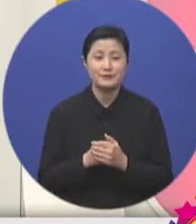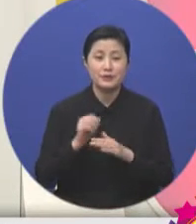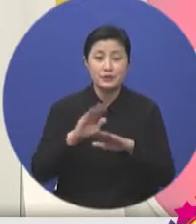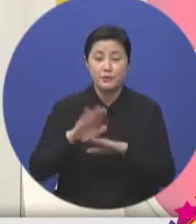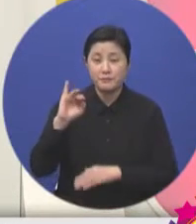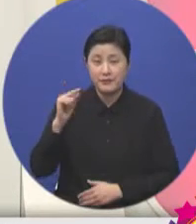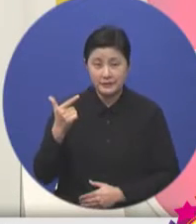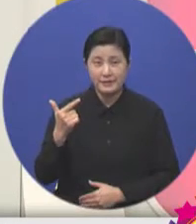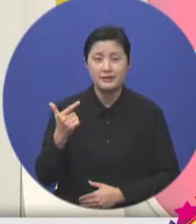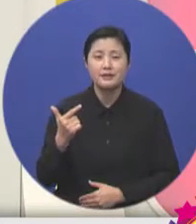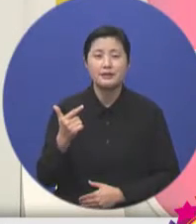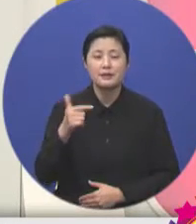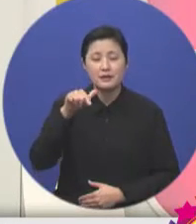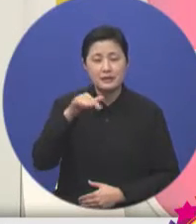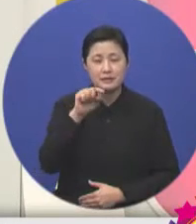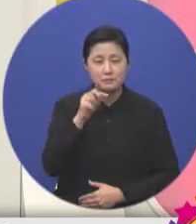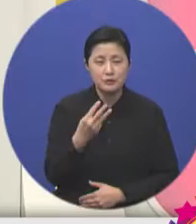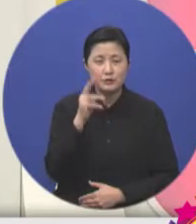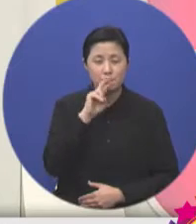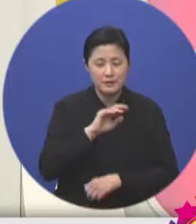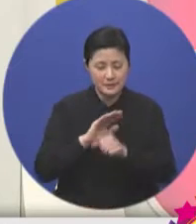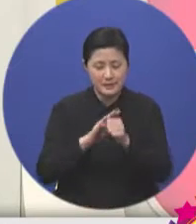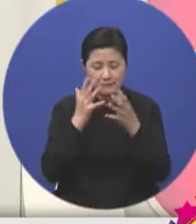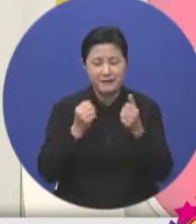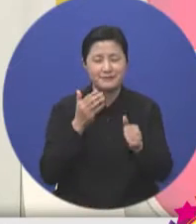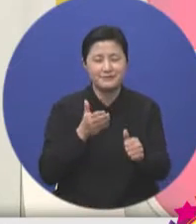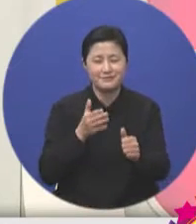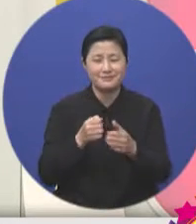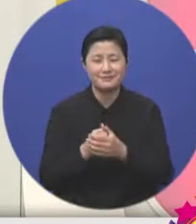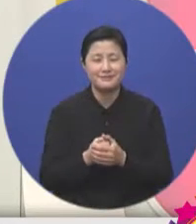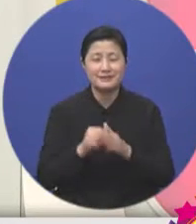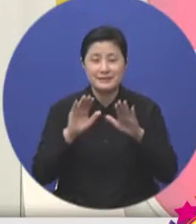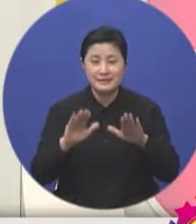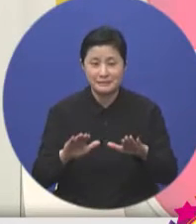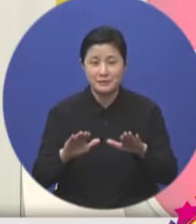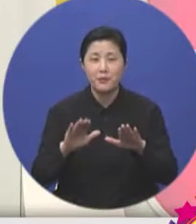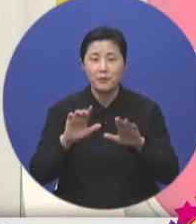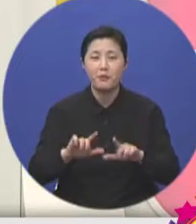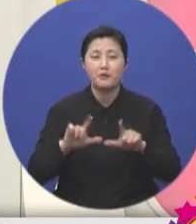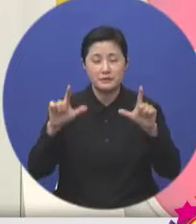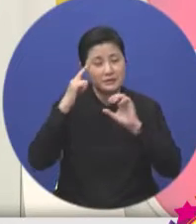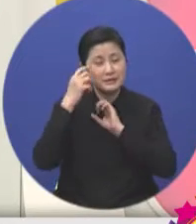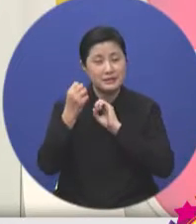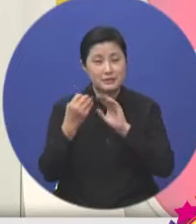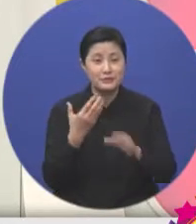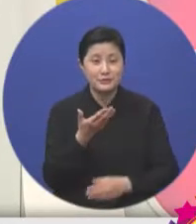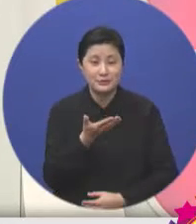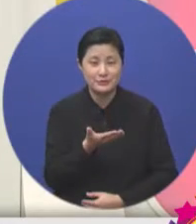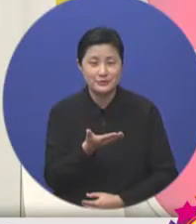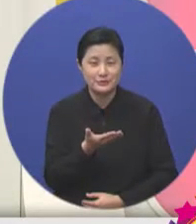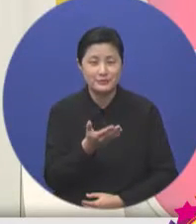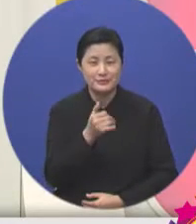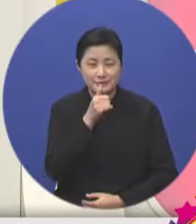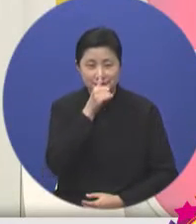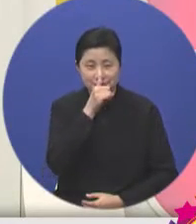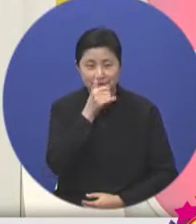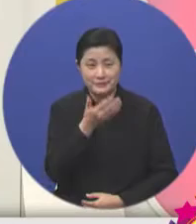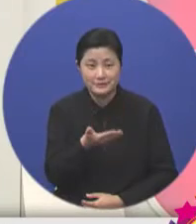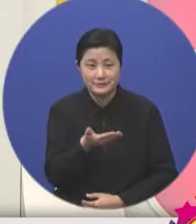손빈 씨의 또 그물도 많으면 사랑을 부탁드리면서 자 이번에는요 오늘의 퀴즈는 바로 이것이었습니다.